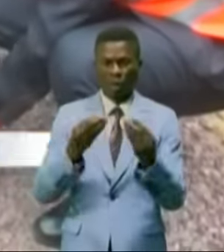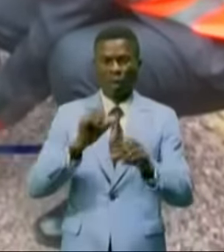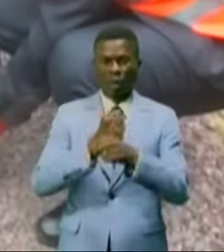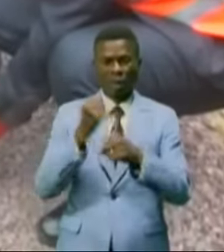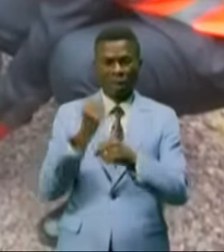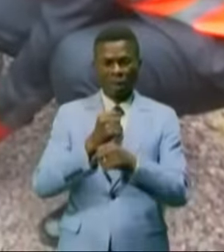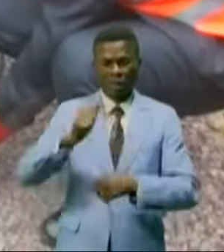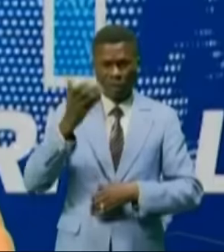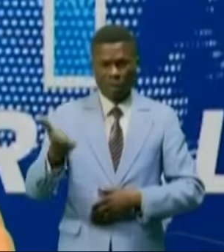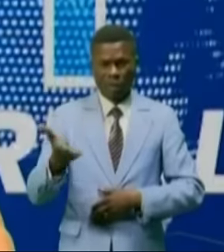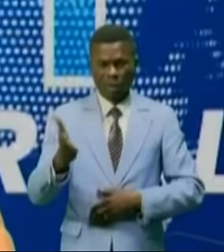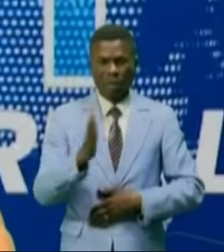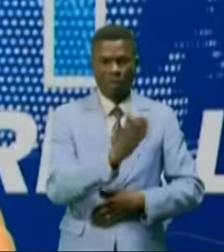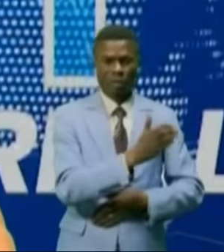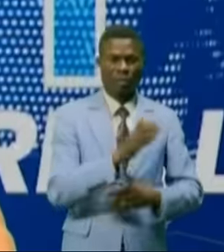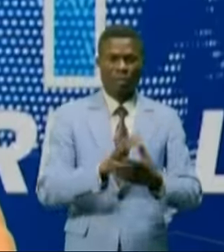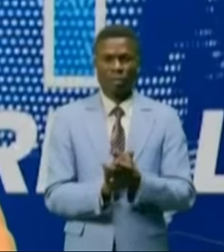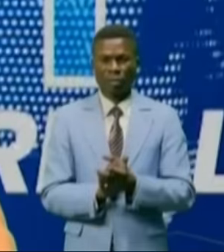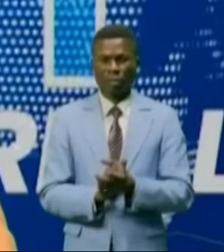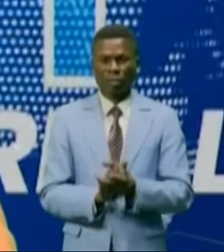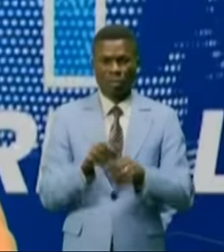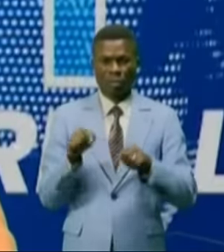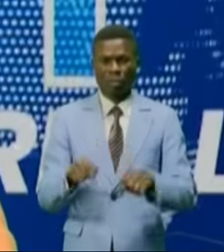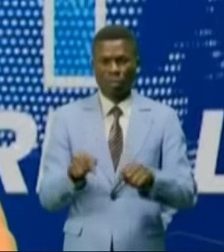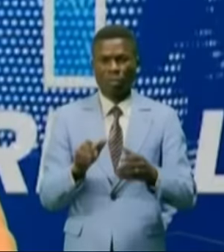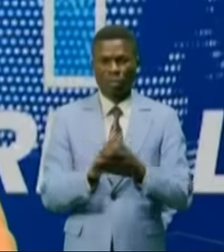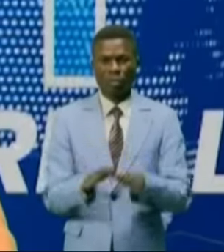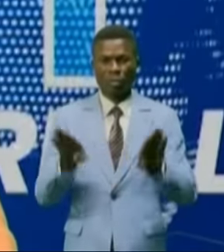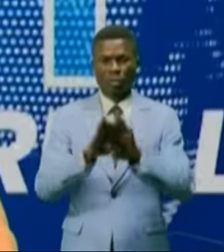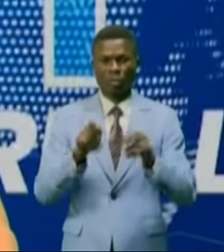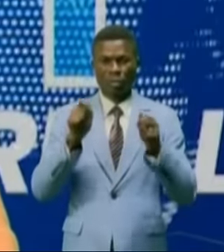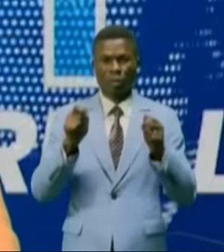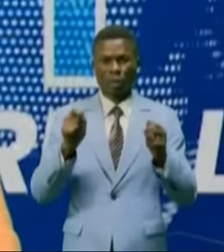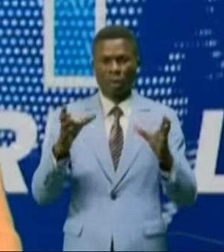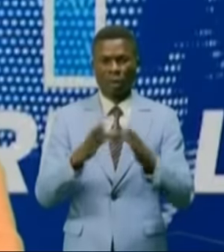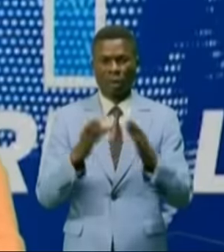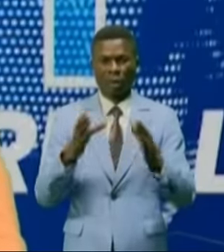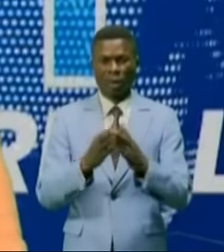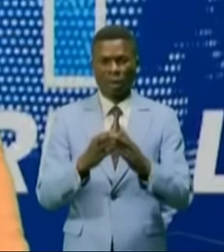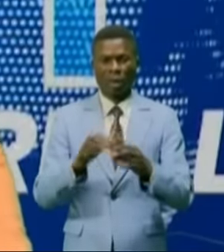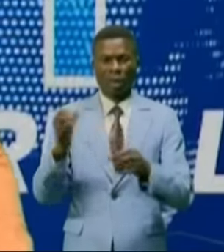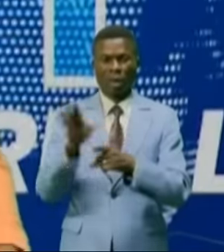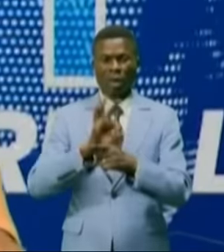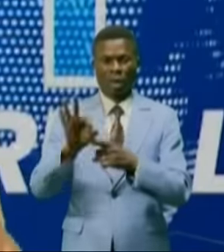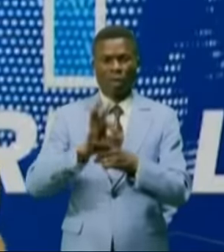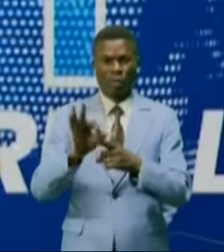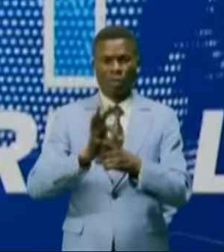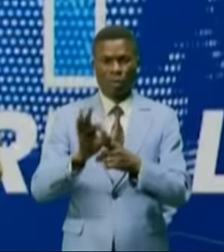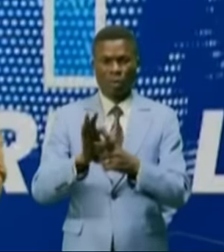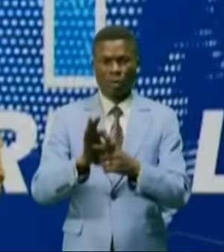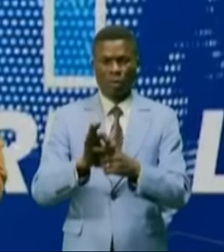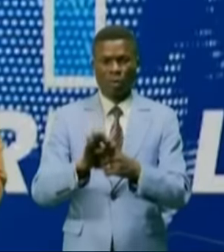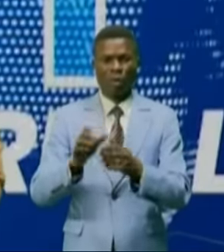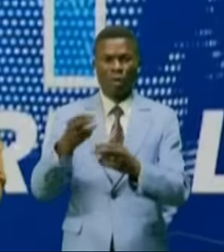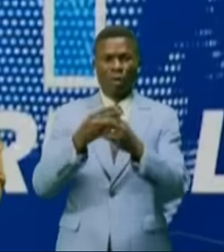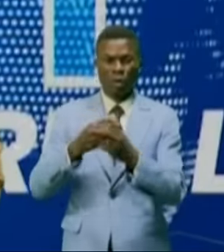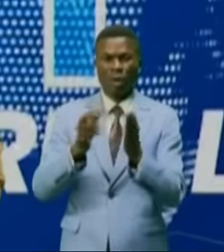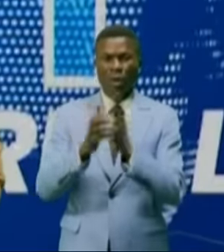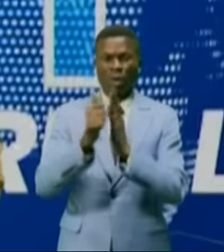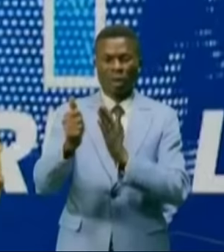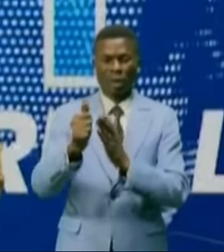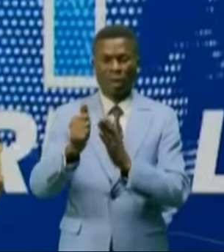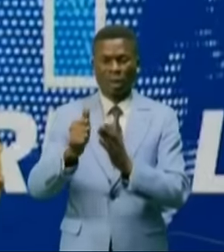l'entrepreneuriat. Nous allons donc boucler ce journal avec cet atelier de formation sur le contrôle qualité